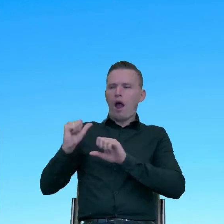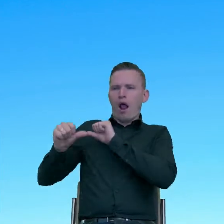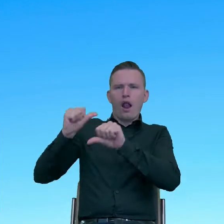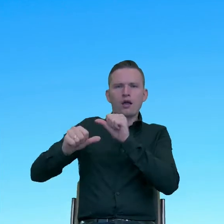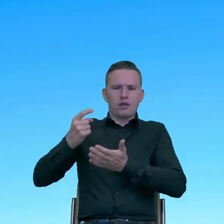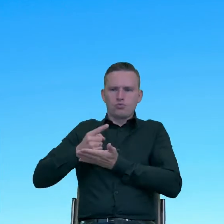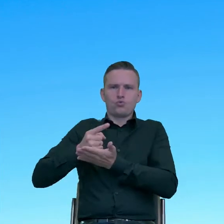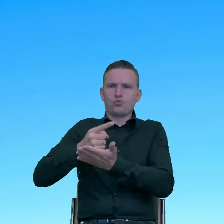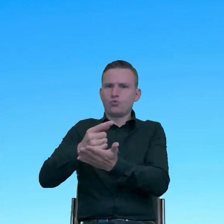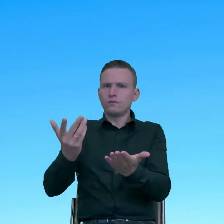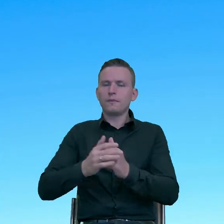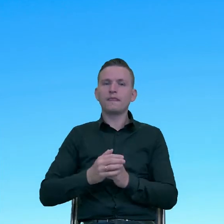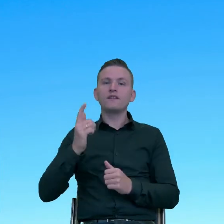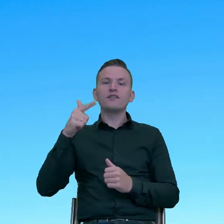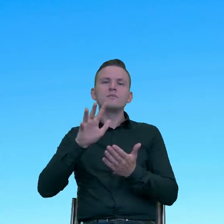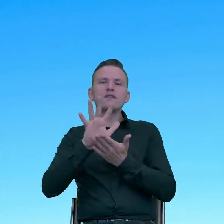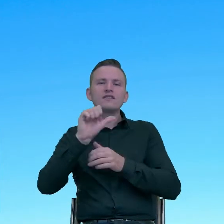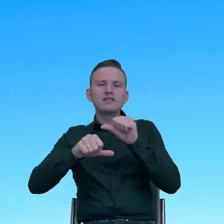W 2015 roku zostałem pierwszym,